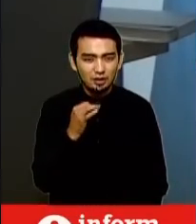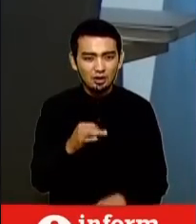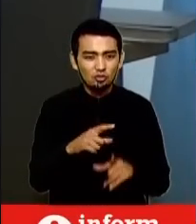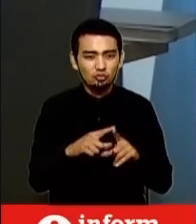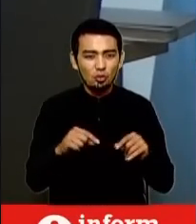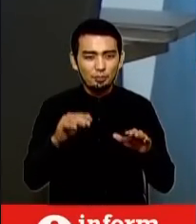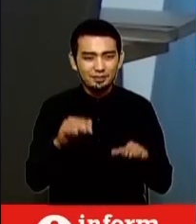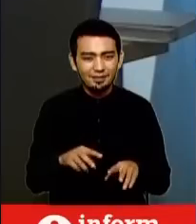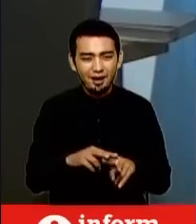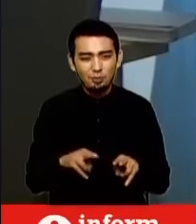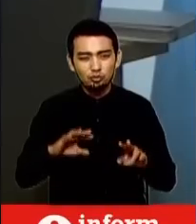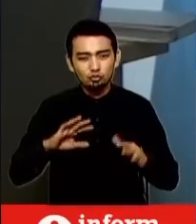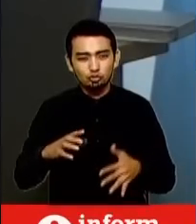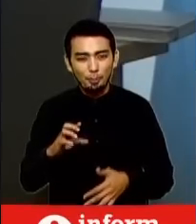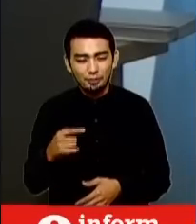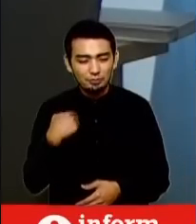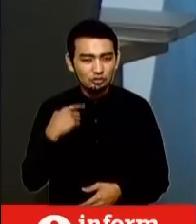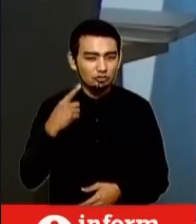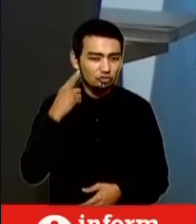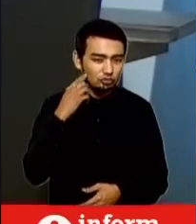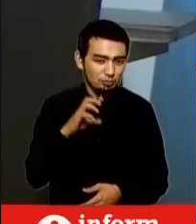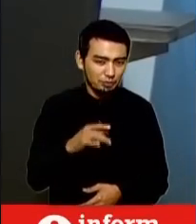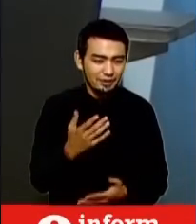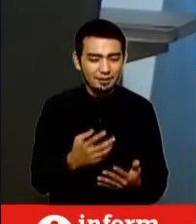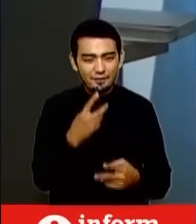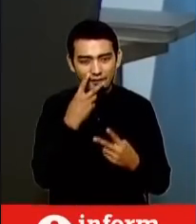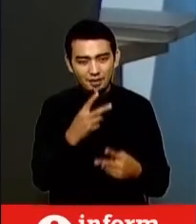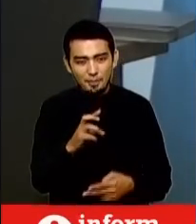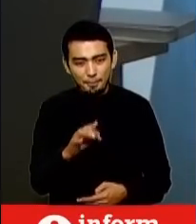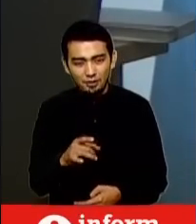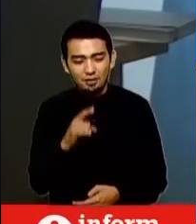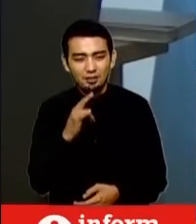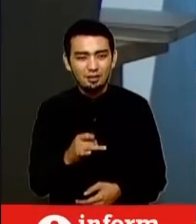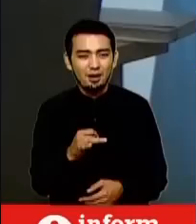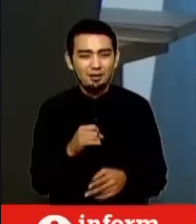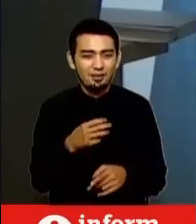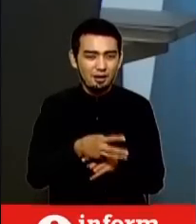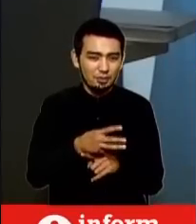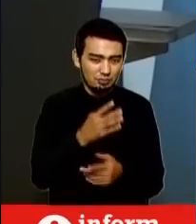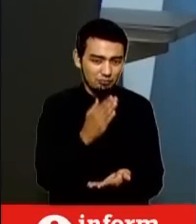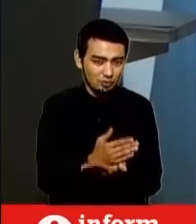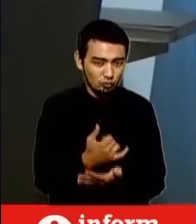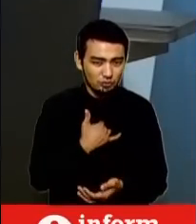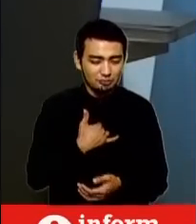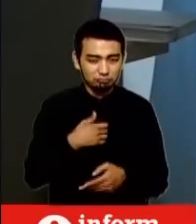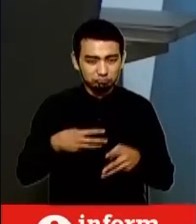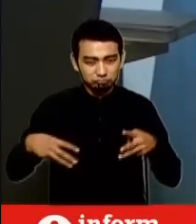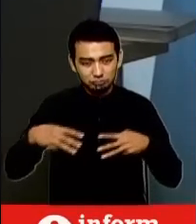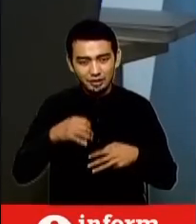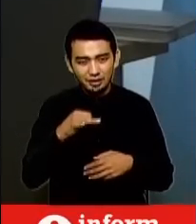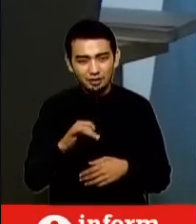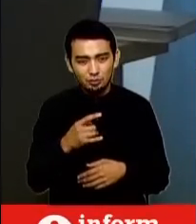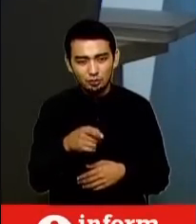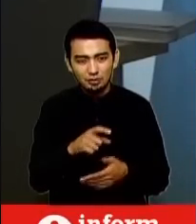Мектепте ол жағдай болса, біз еститін едік, көретін едік. Себебі жаңа камерадан көріп тұрсыз,